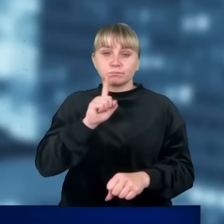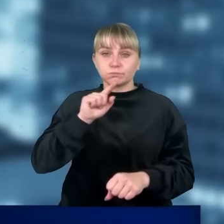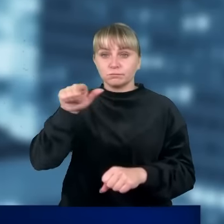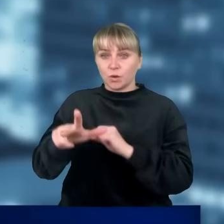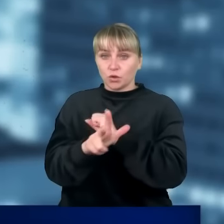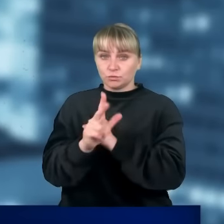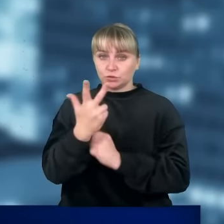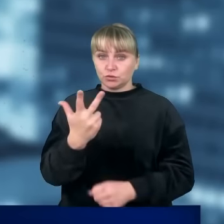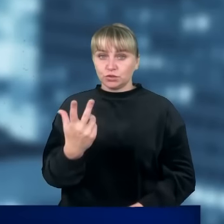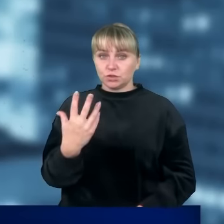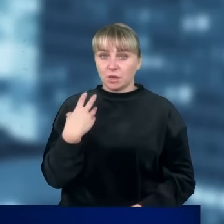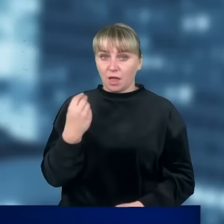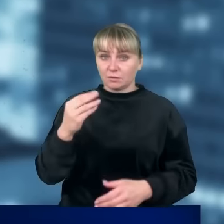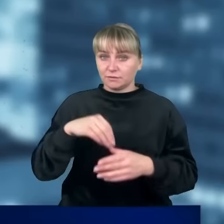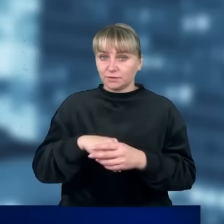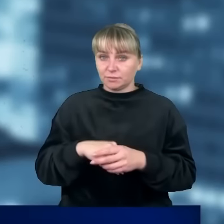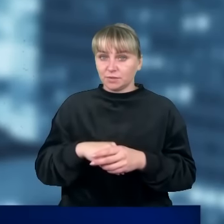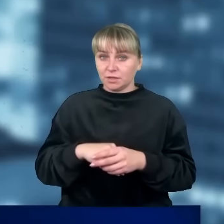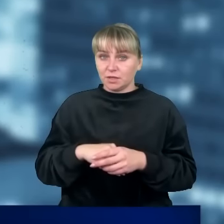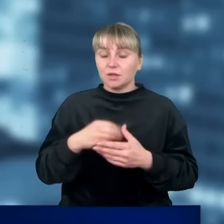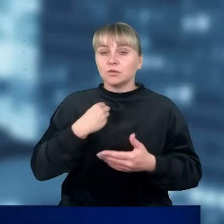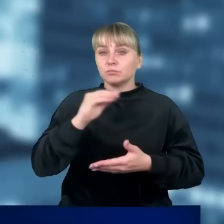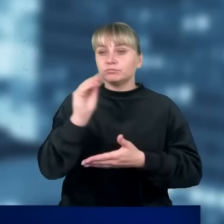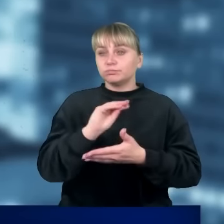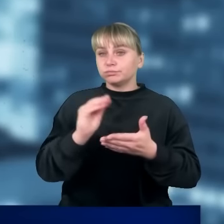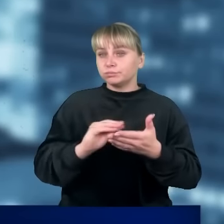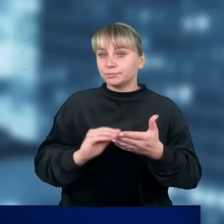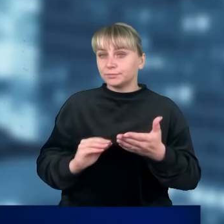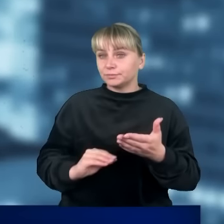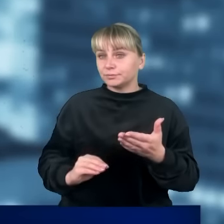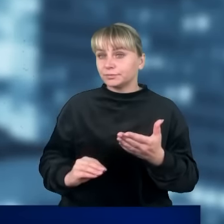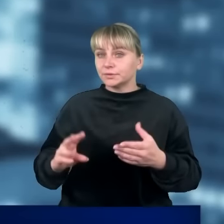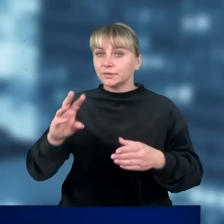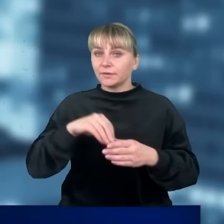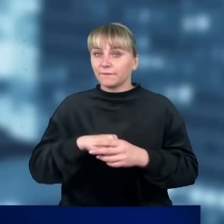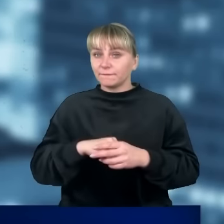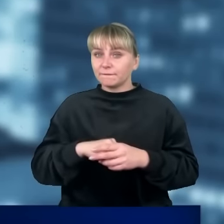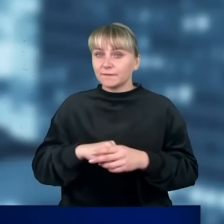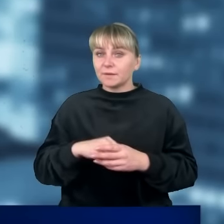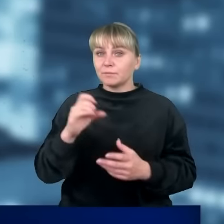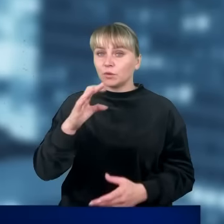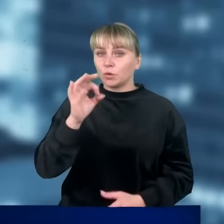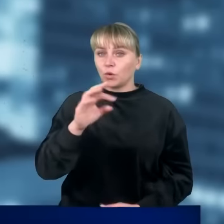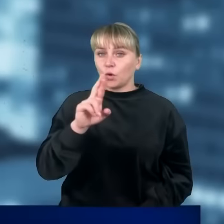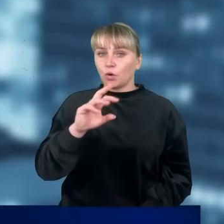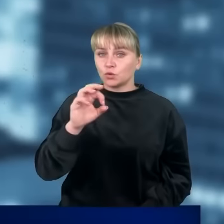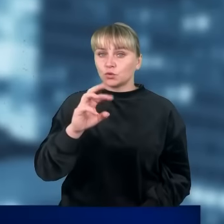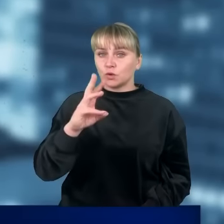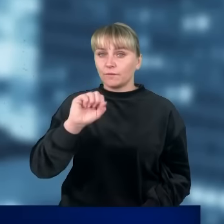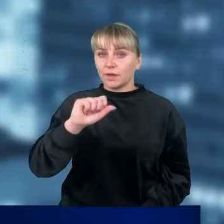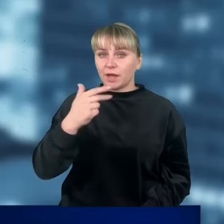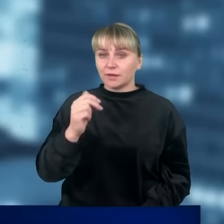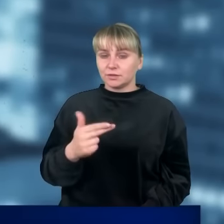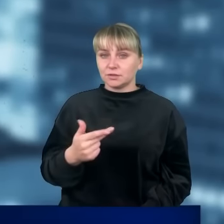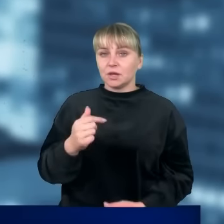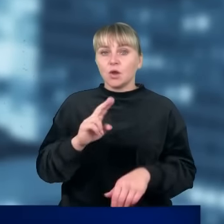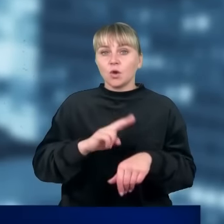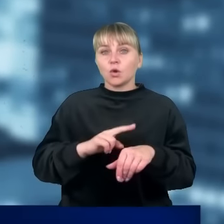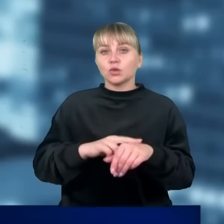Tę bulwersującą sprawę opisał lokalny portal Gorzowianin. Przed godziną 11, kiedy zakończyła się